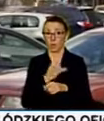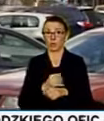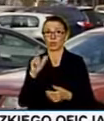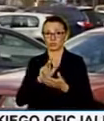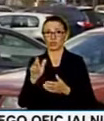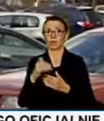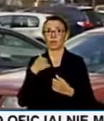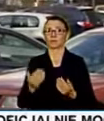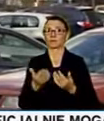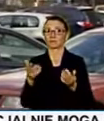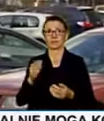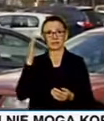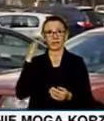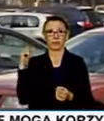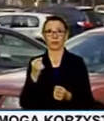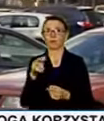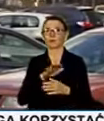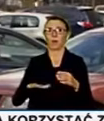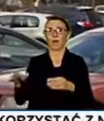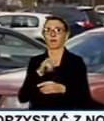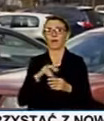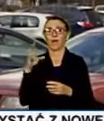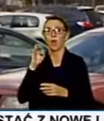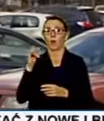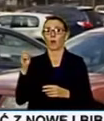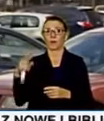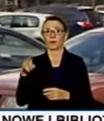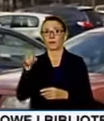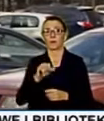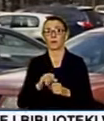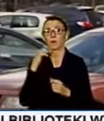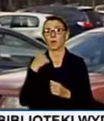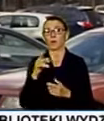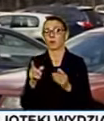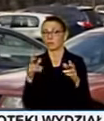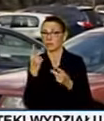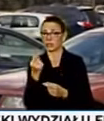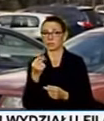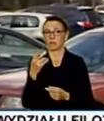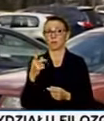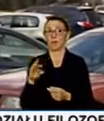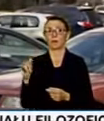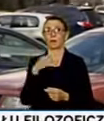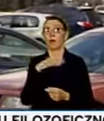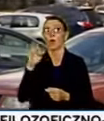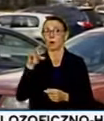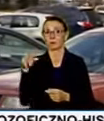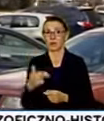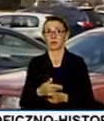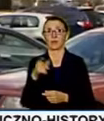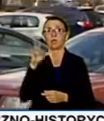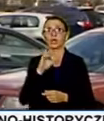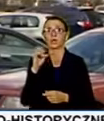13 urodziło się też kilka znanych postaci Hollywood. Laureat Oscara aktor Christopher Plummer, bliźniaczki Mary-Kate i Ashley Olsen oraz